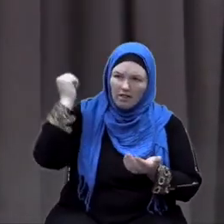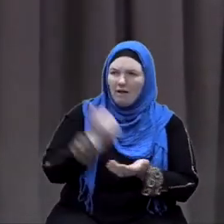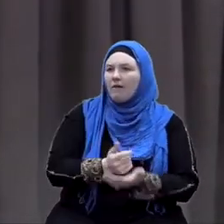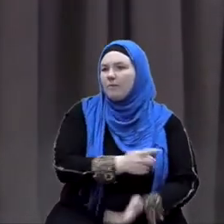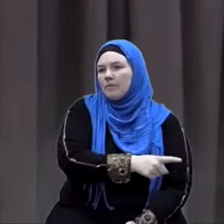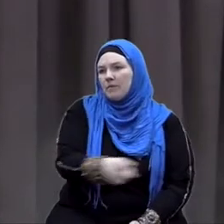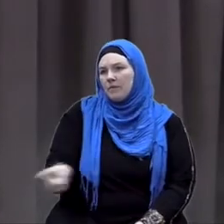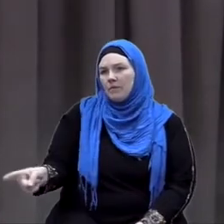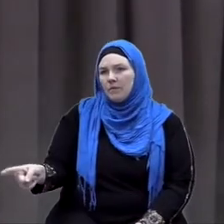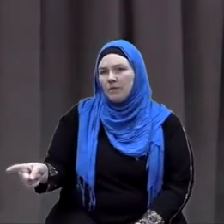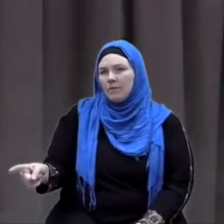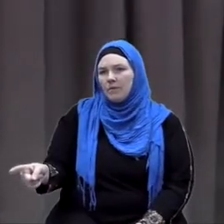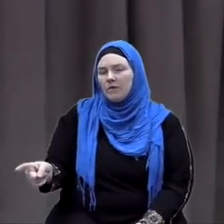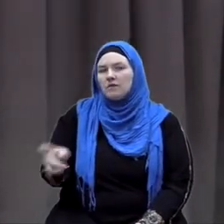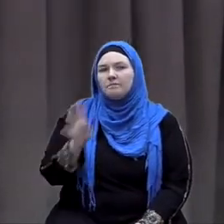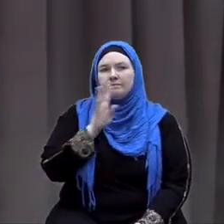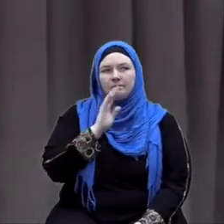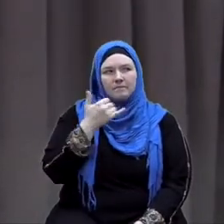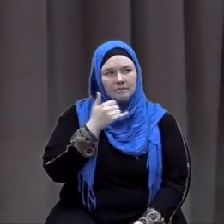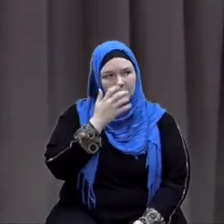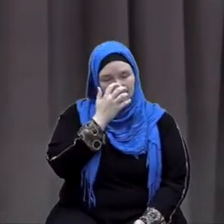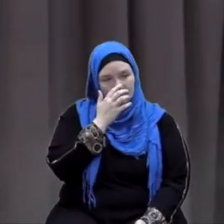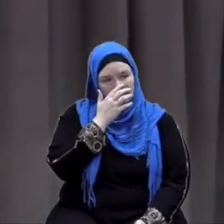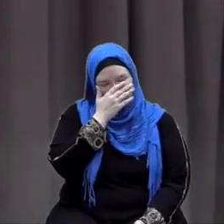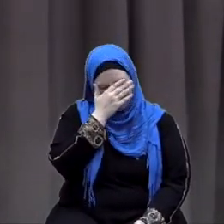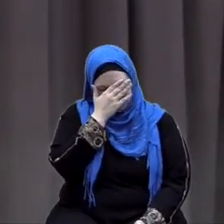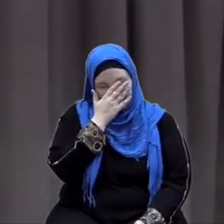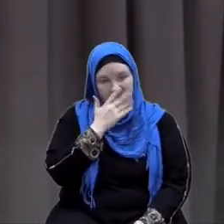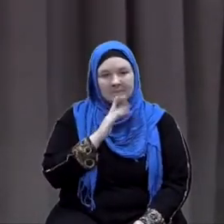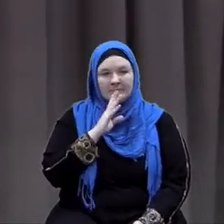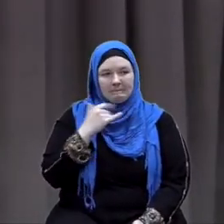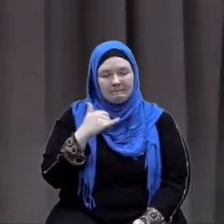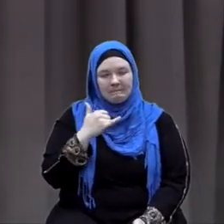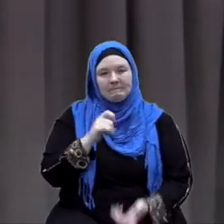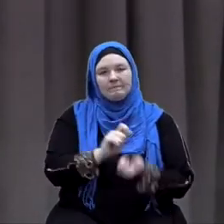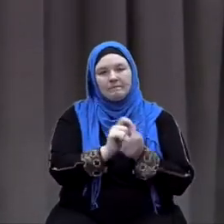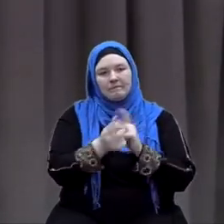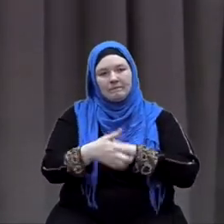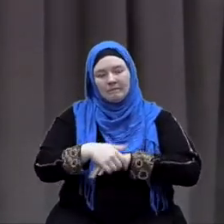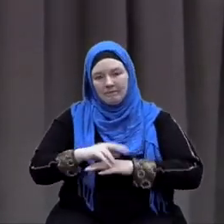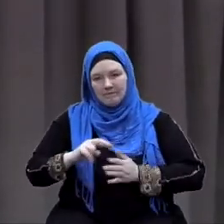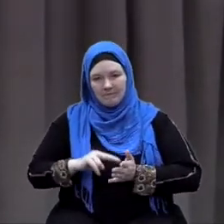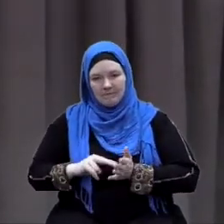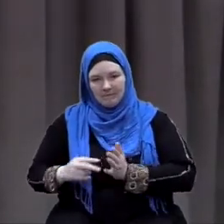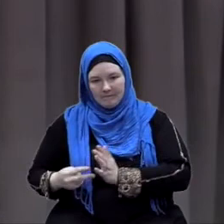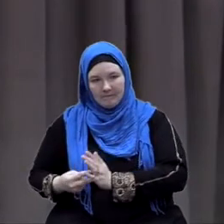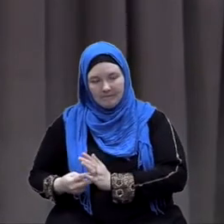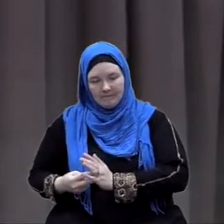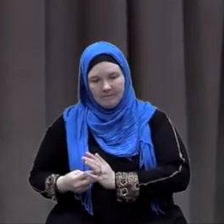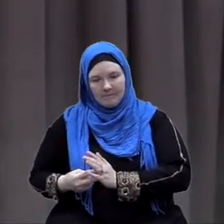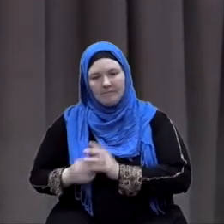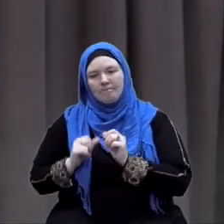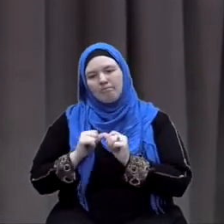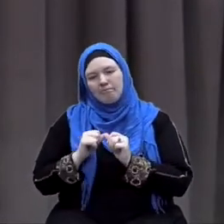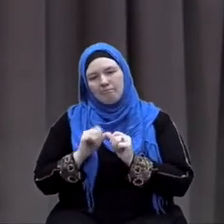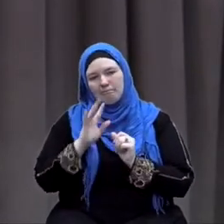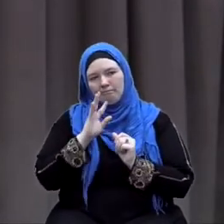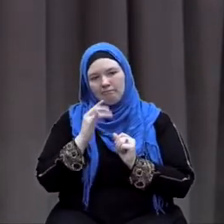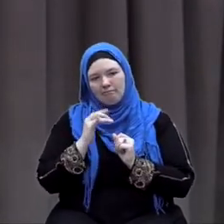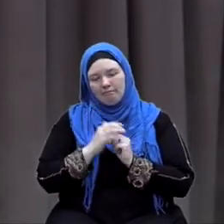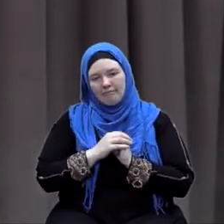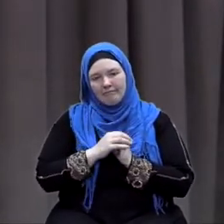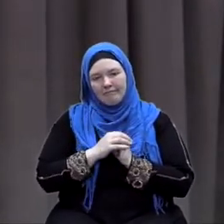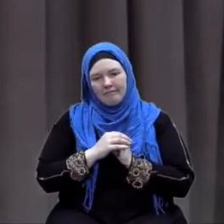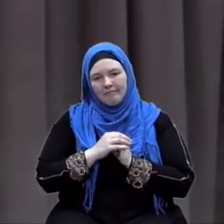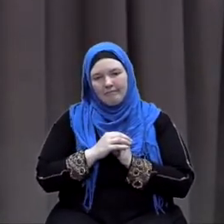وَاتَّقَى وَصَدَّقَ بِالْحُسْنَى فَسَنُيَسِّرُهُ لِلْيُسْرَى وَأَمَّا مَنْ بَخِلَ